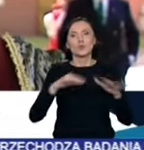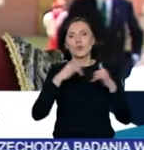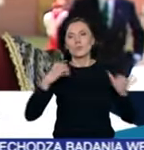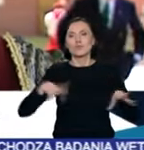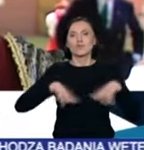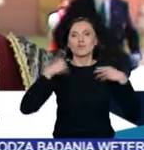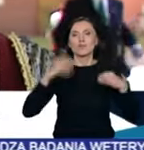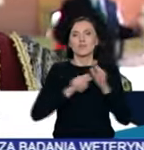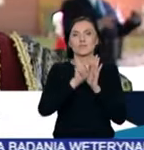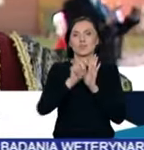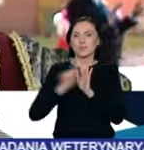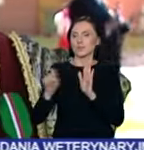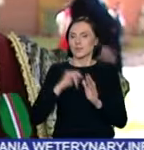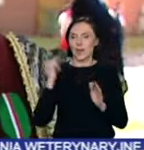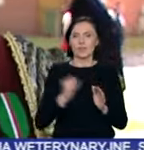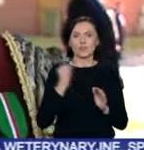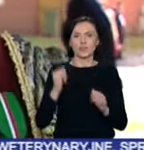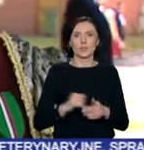uroczystościach,